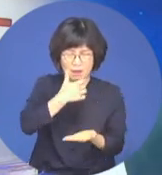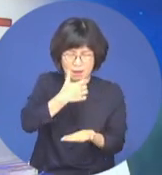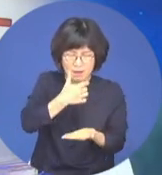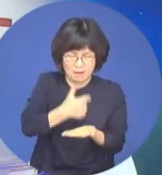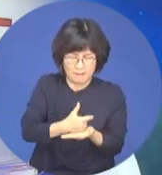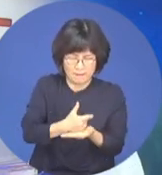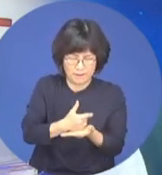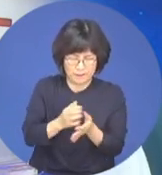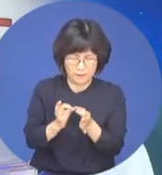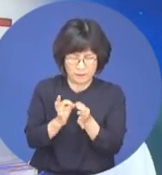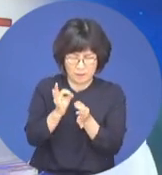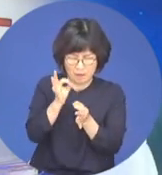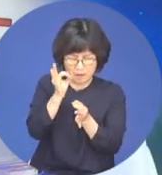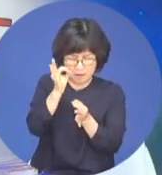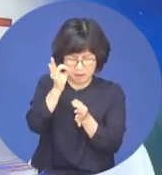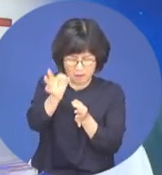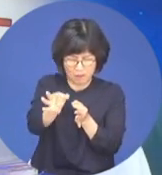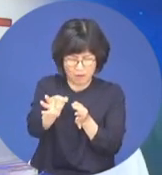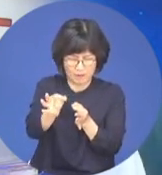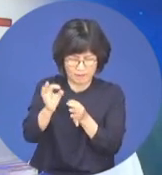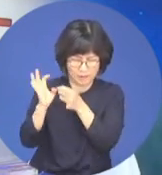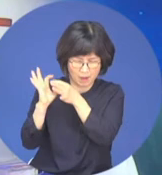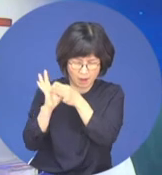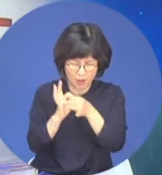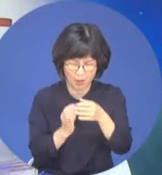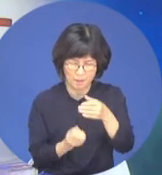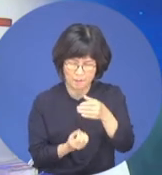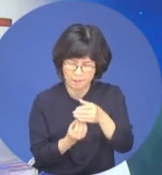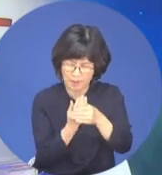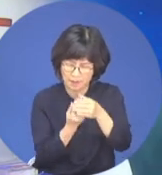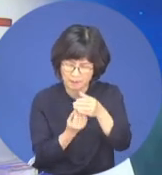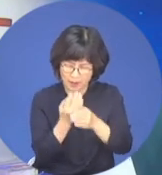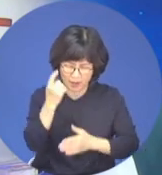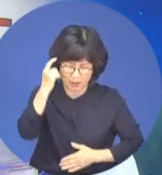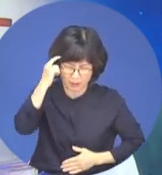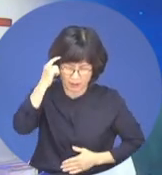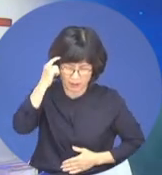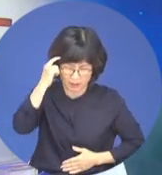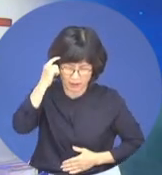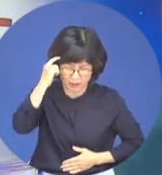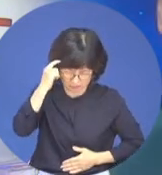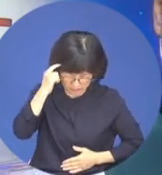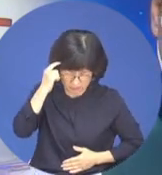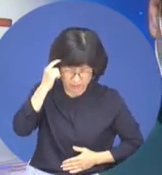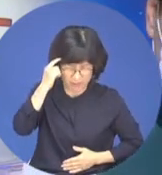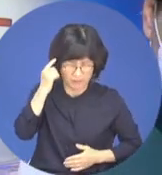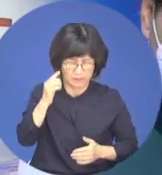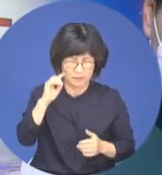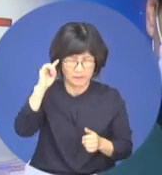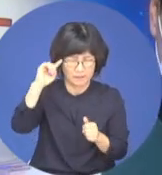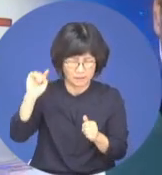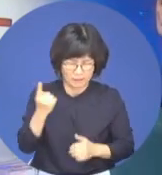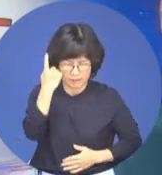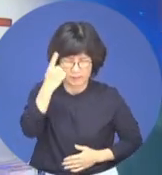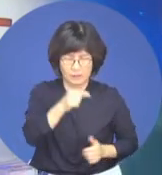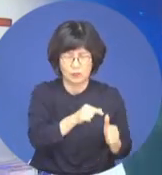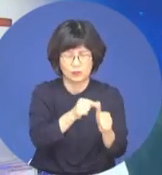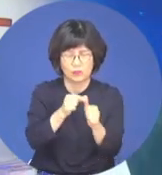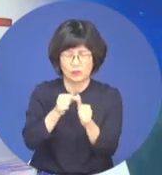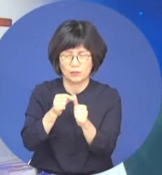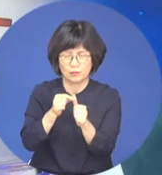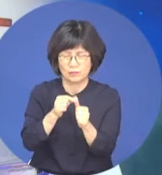샘솟듯이 솟아나와 구원의 피를 부끄럽지 않게 살아갈 수 있도록 인도하여